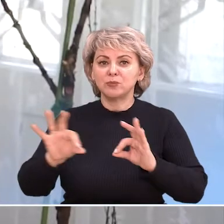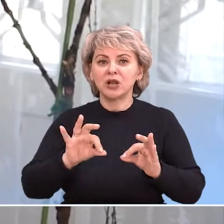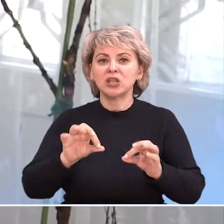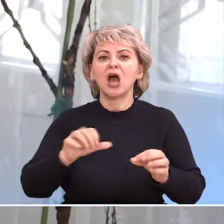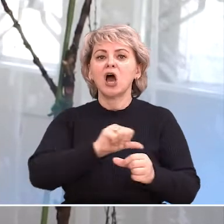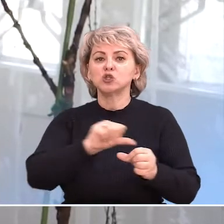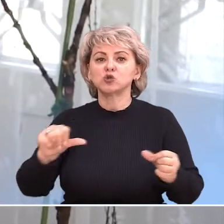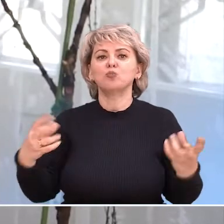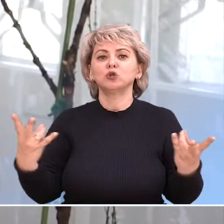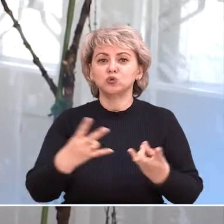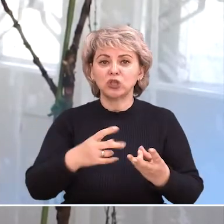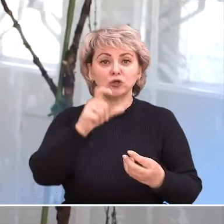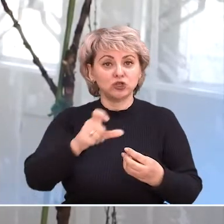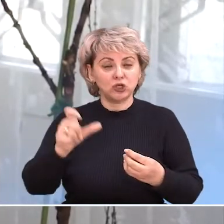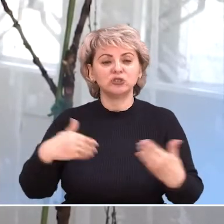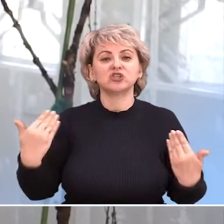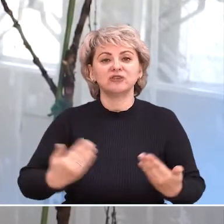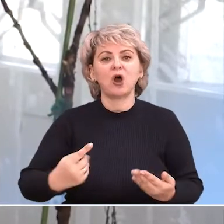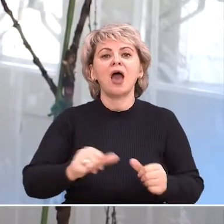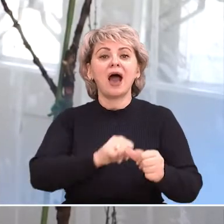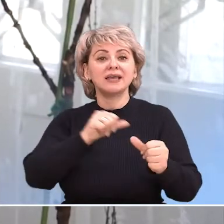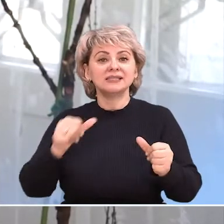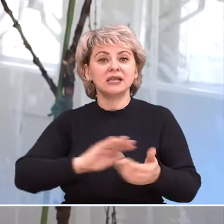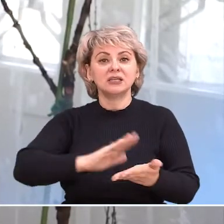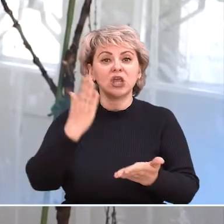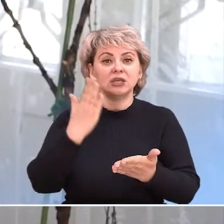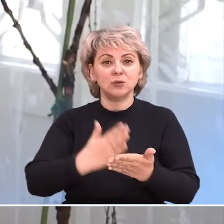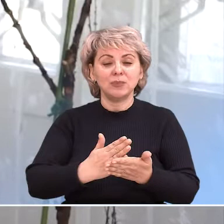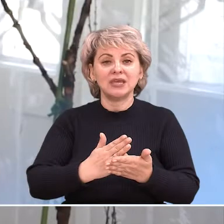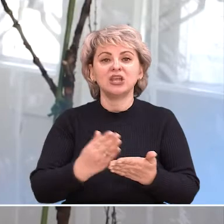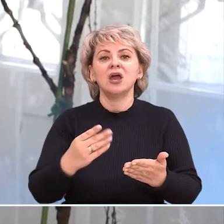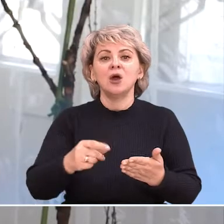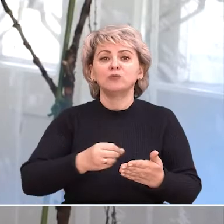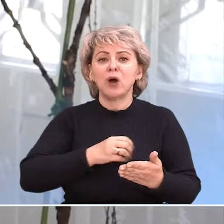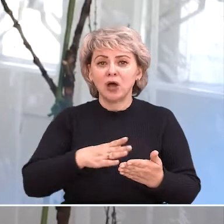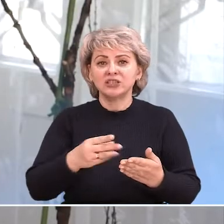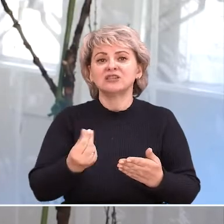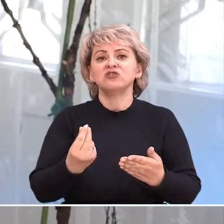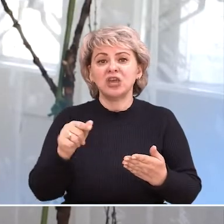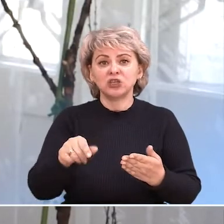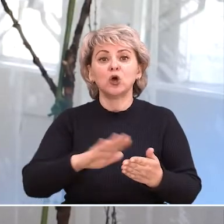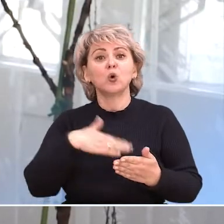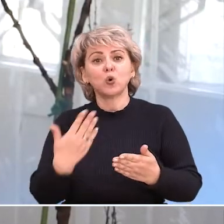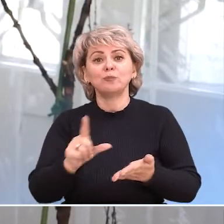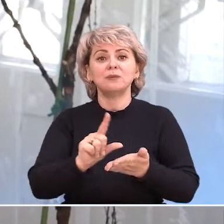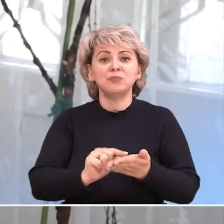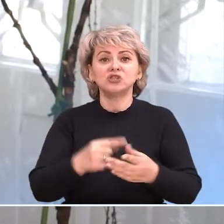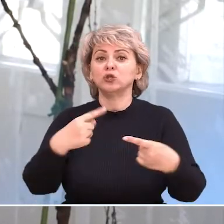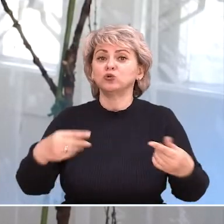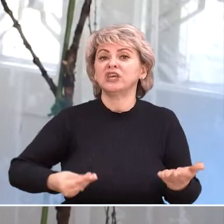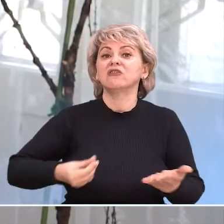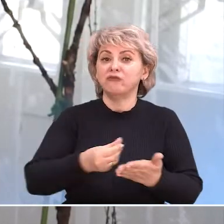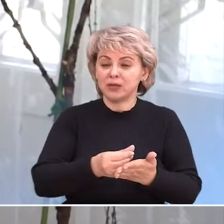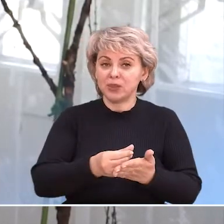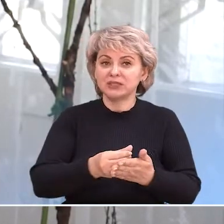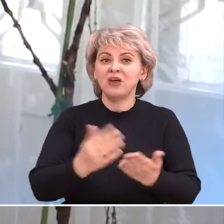были отобраны особо нуждающиеся люди, проживающие отдельно, не имеющие средств существования, кроме пенсии либо